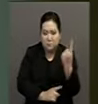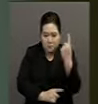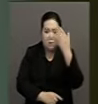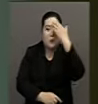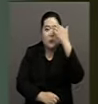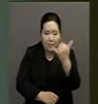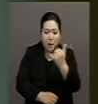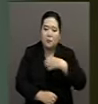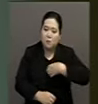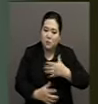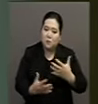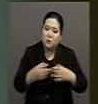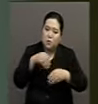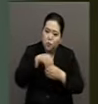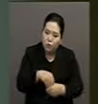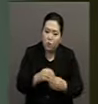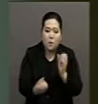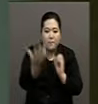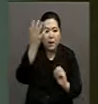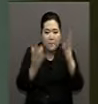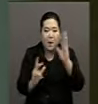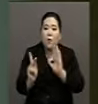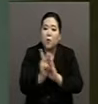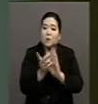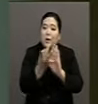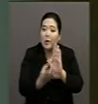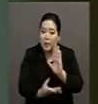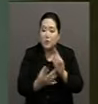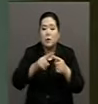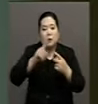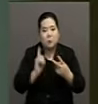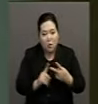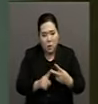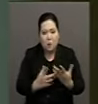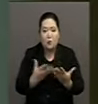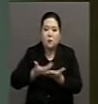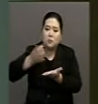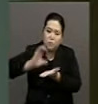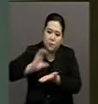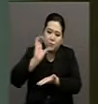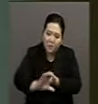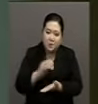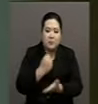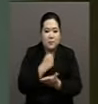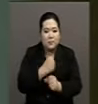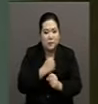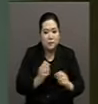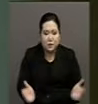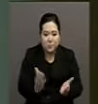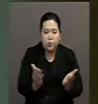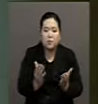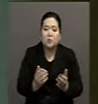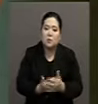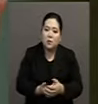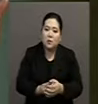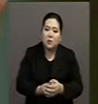จะให้อนุญาตให้อยู่กับป่าในเงื่อนไขอะไรบ้างเราจะต้องมีทรัพย ์ มีงบจำนวนหนึ่งมาจะมาจากที่ไหนค่อยว่ากันอีกทีเพ